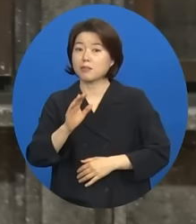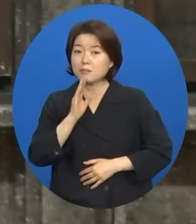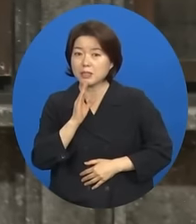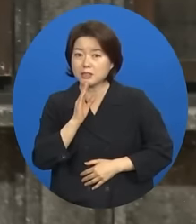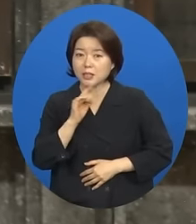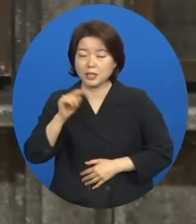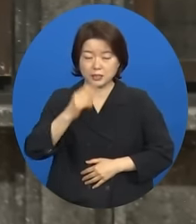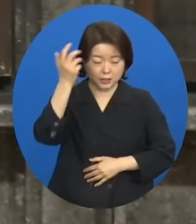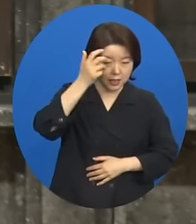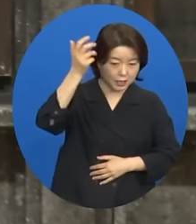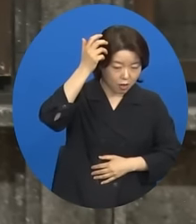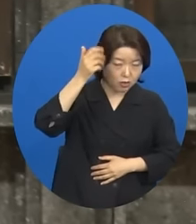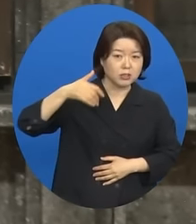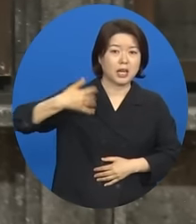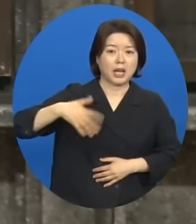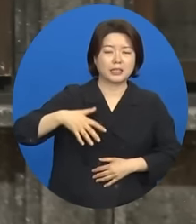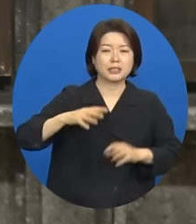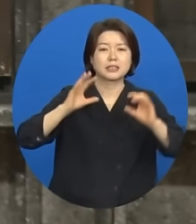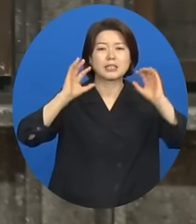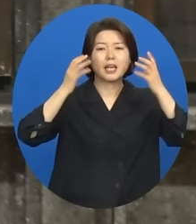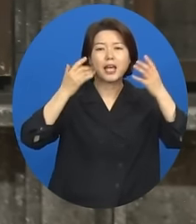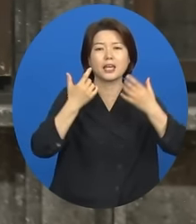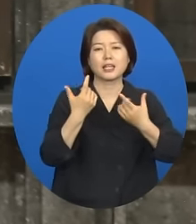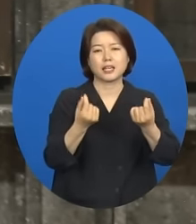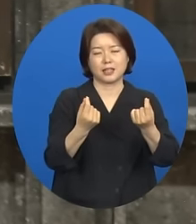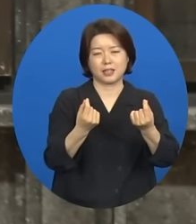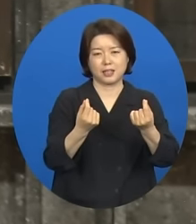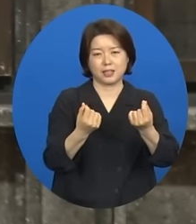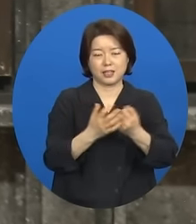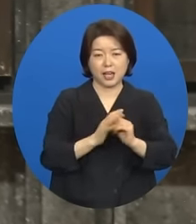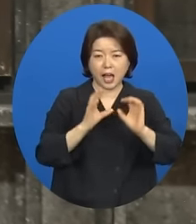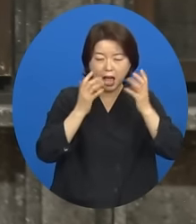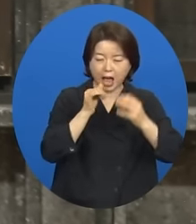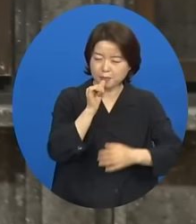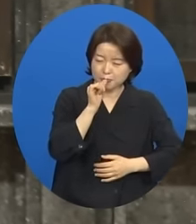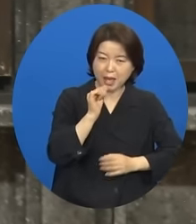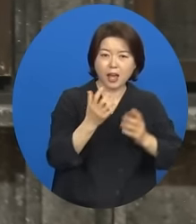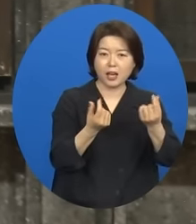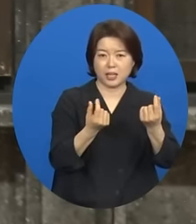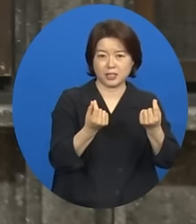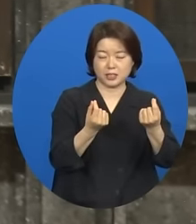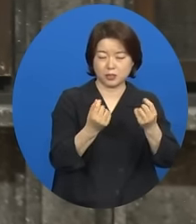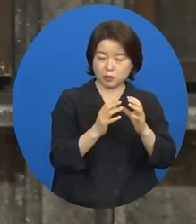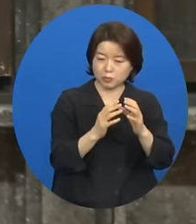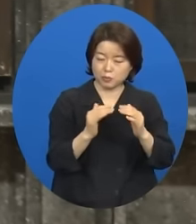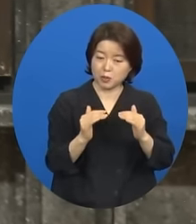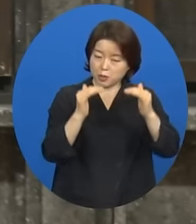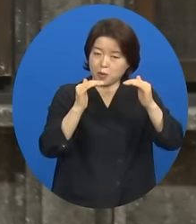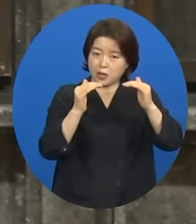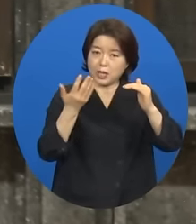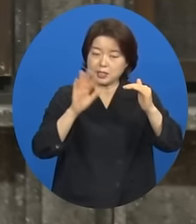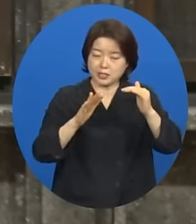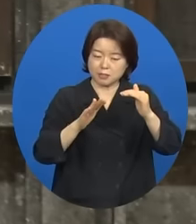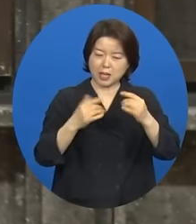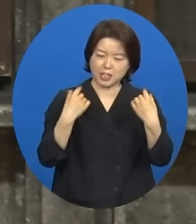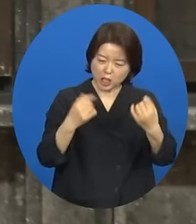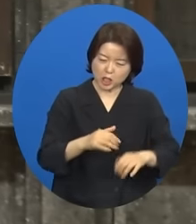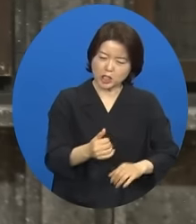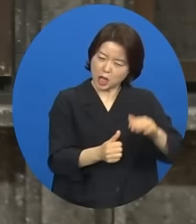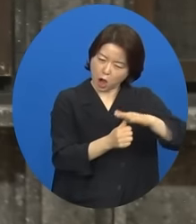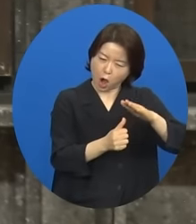그의 영은 아직 어린 아이예요. 아기, 완전히 베이비에서는 더 컸지만 여전히 어린